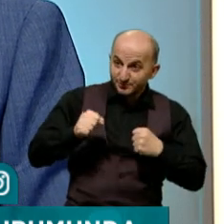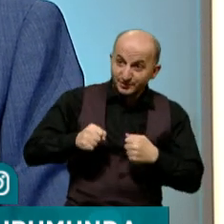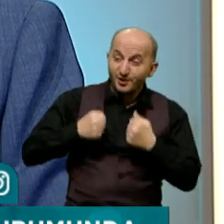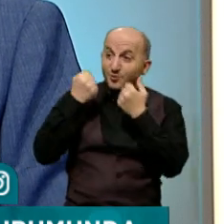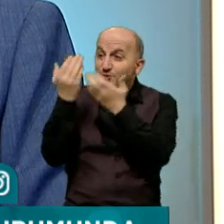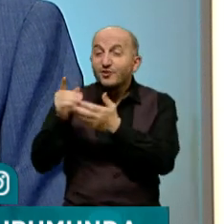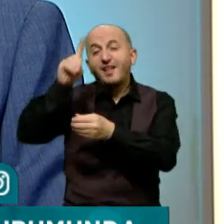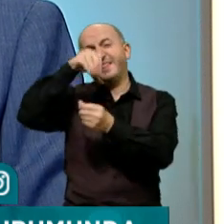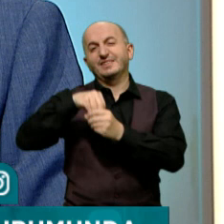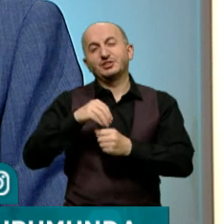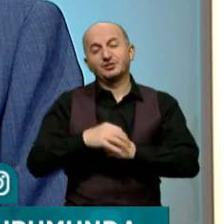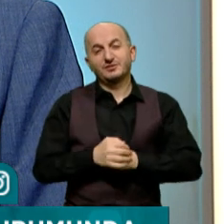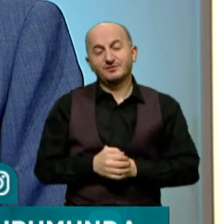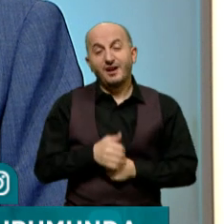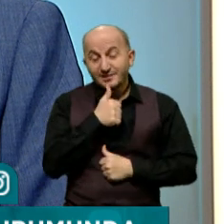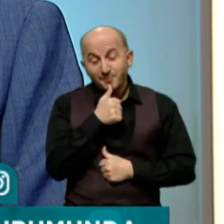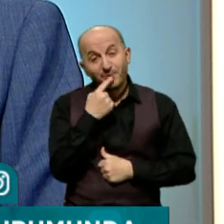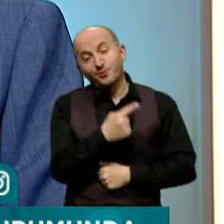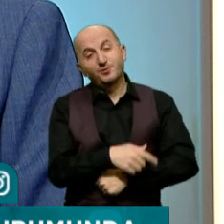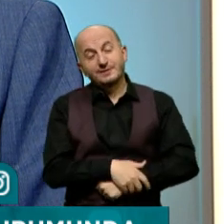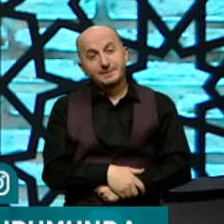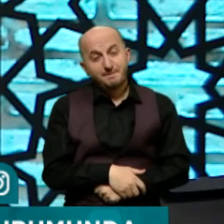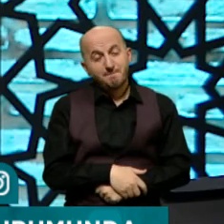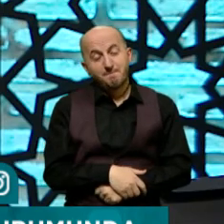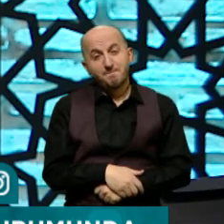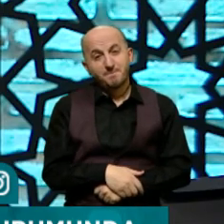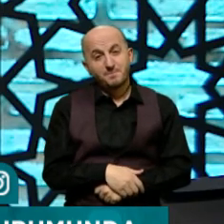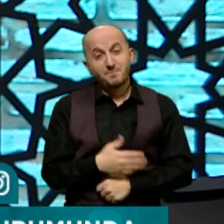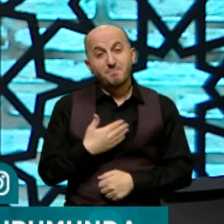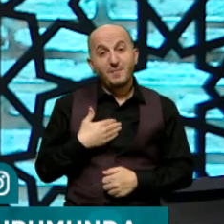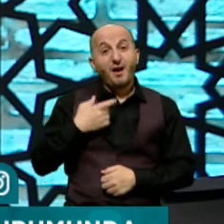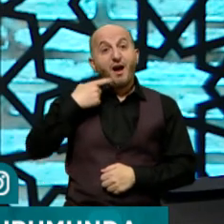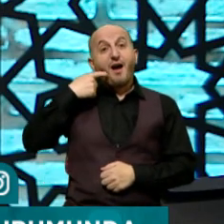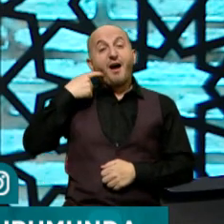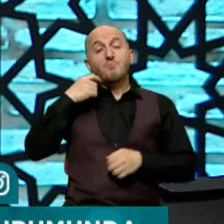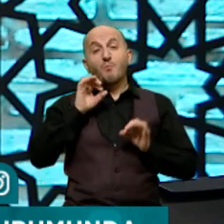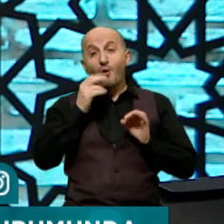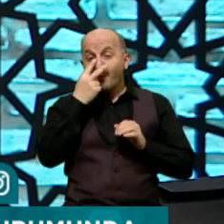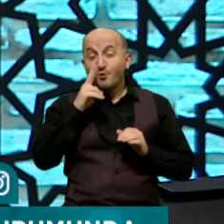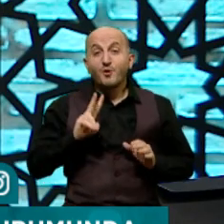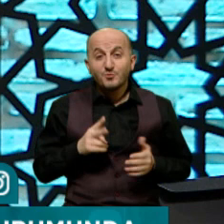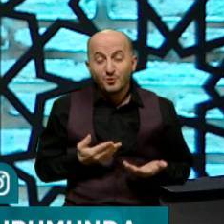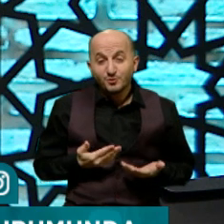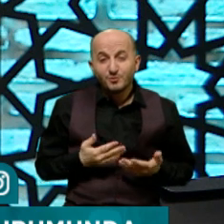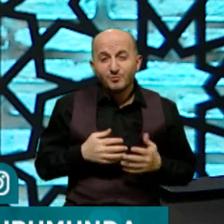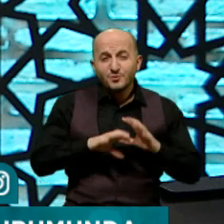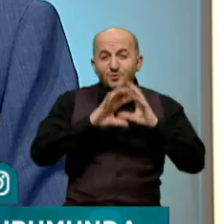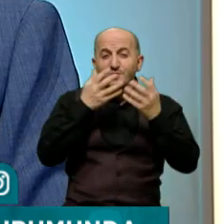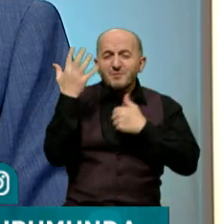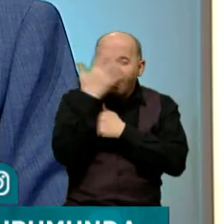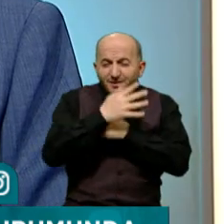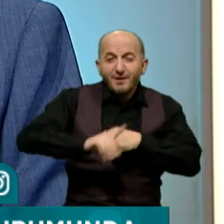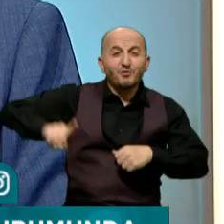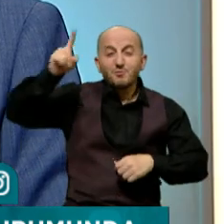lütfeden Allah için. Adam diyor ki, ya ben bir zaman böyle görmüyordum. Dünyan karanlıktı. Rabbim